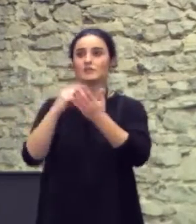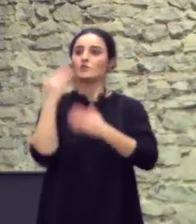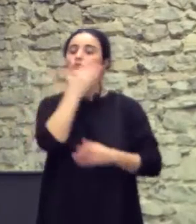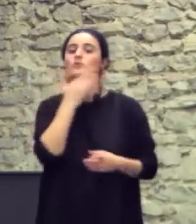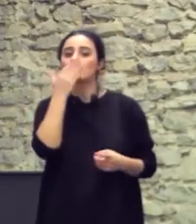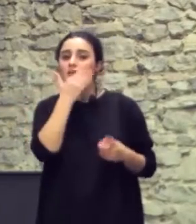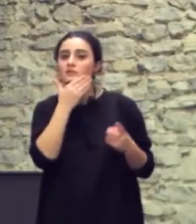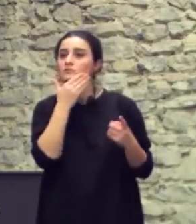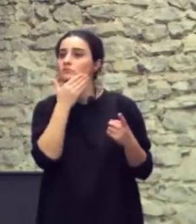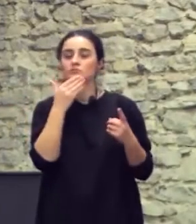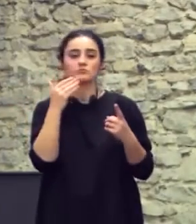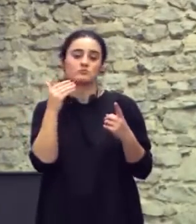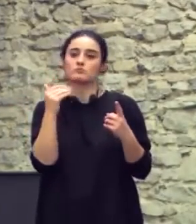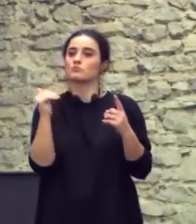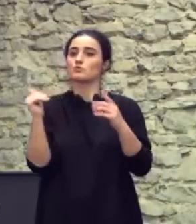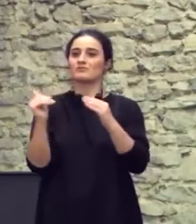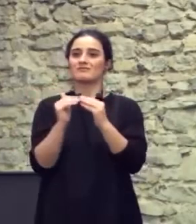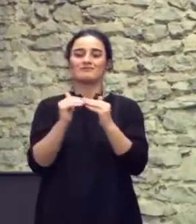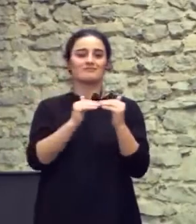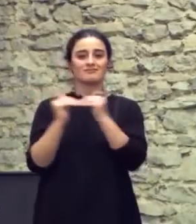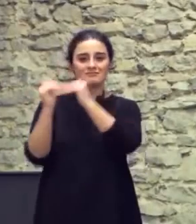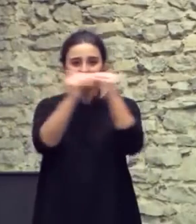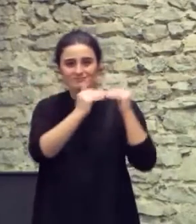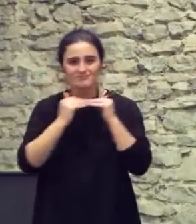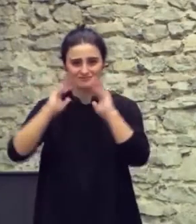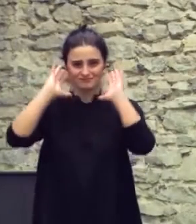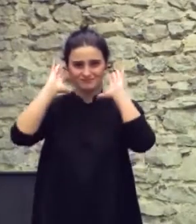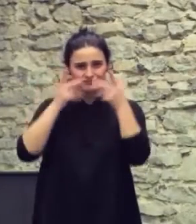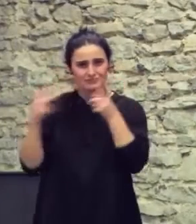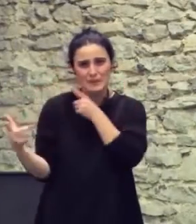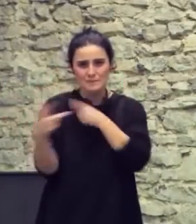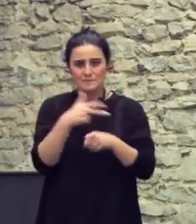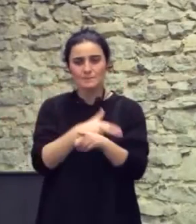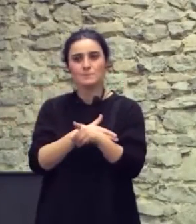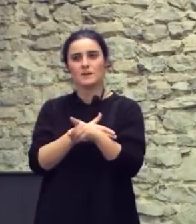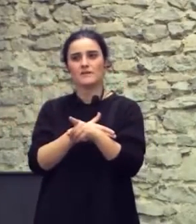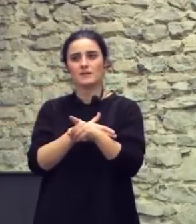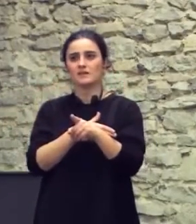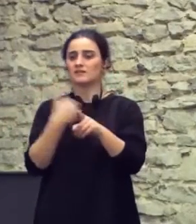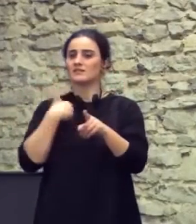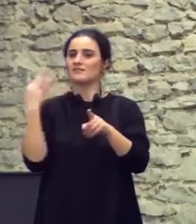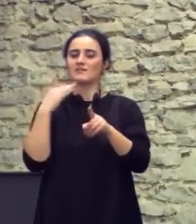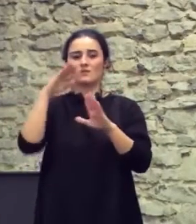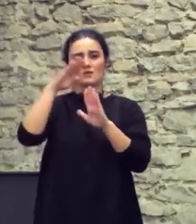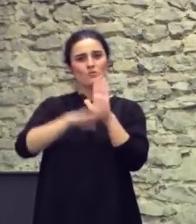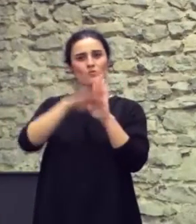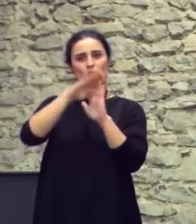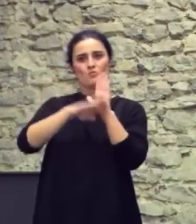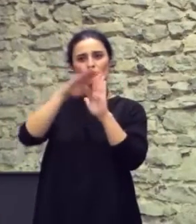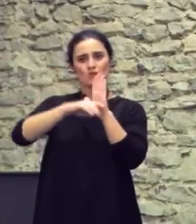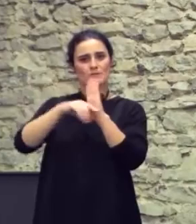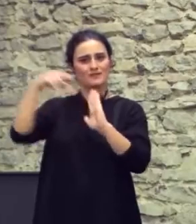ikastetxetan, berdinen arteko bortizkeria prebenitzeko, programa integrala garatu behar dela eskatu